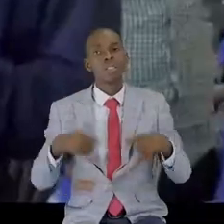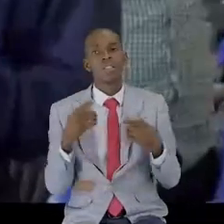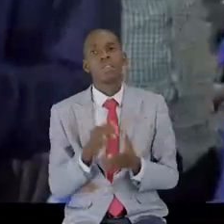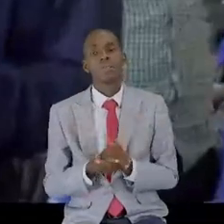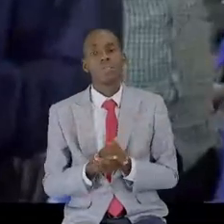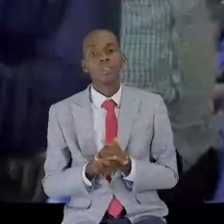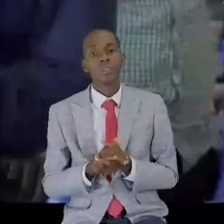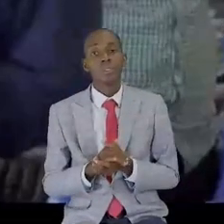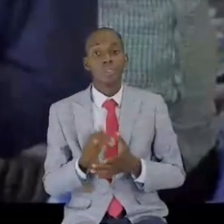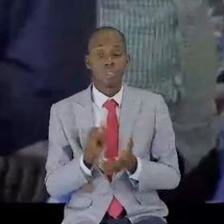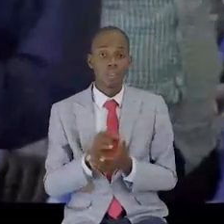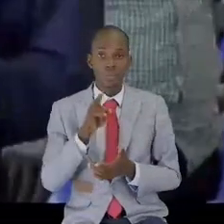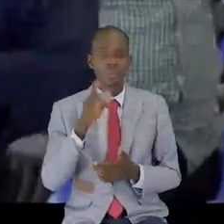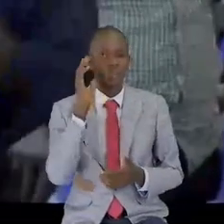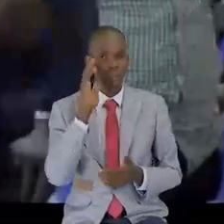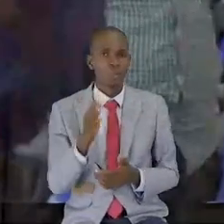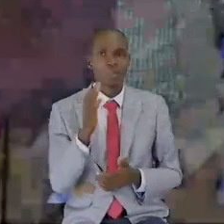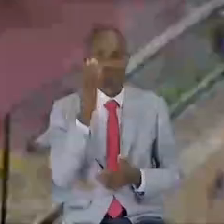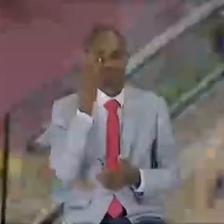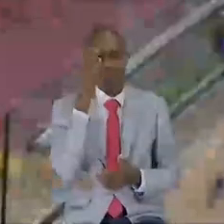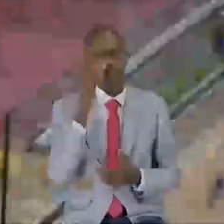pour que tu saches